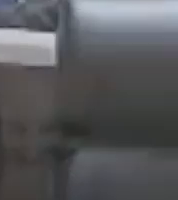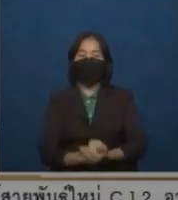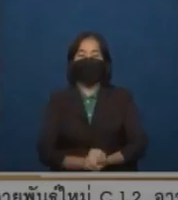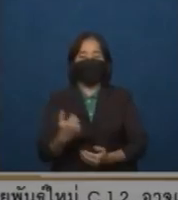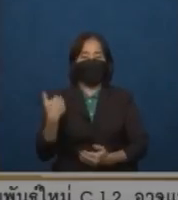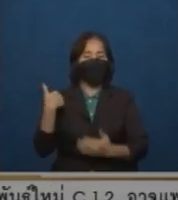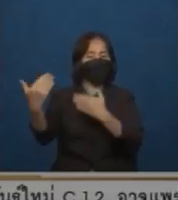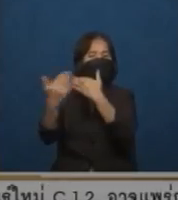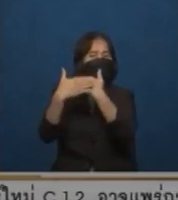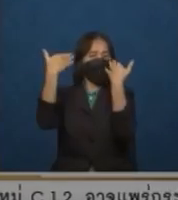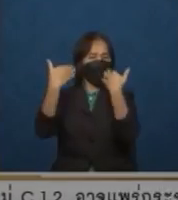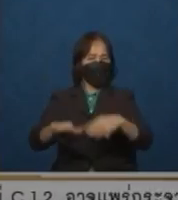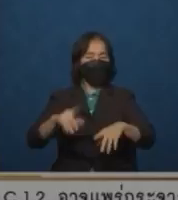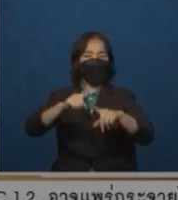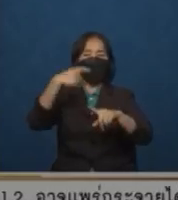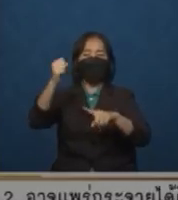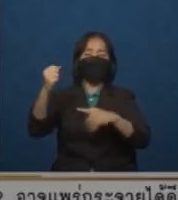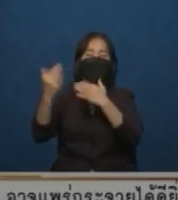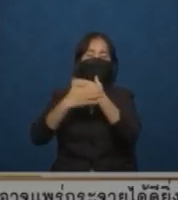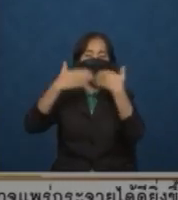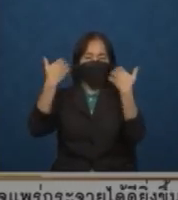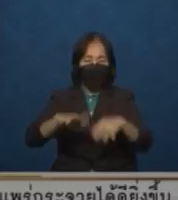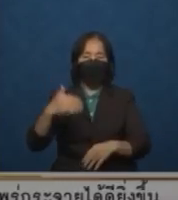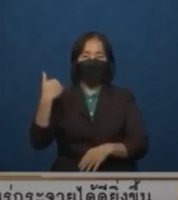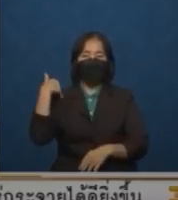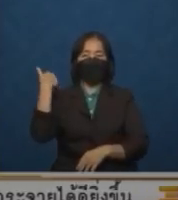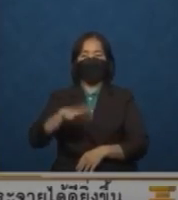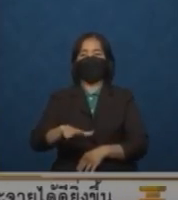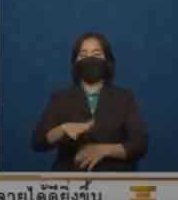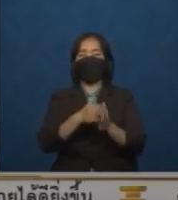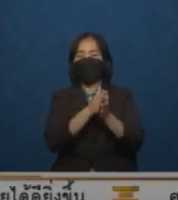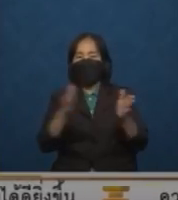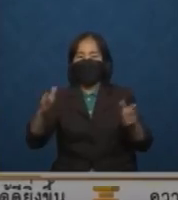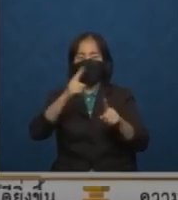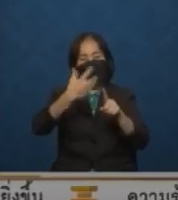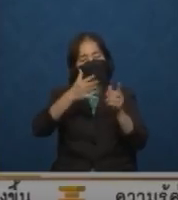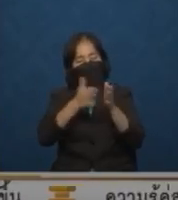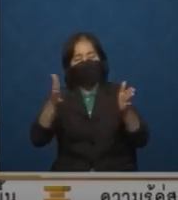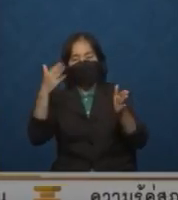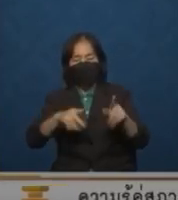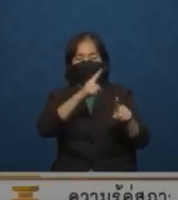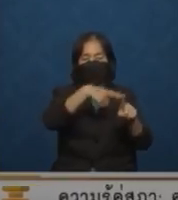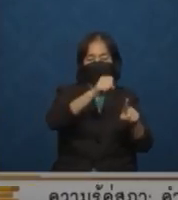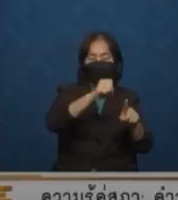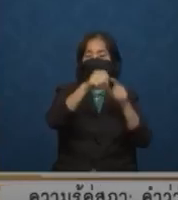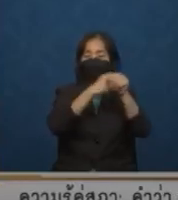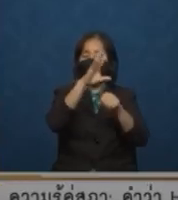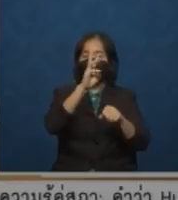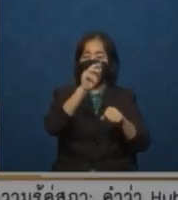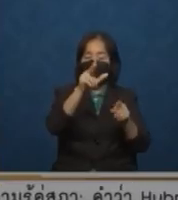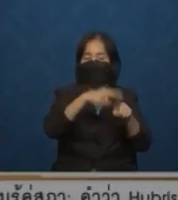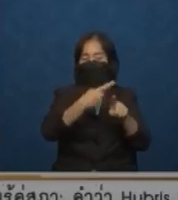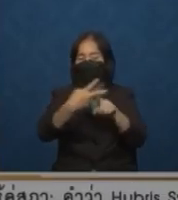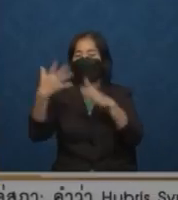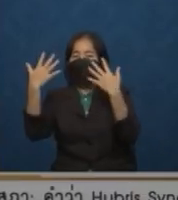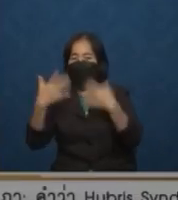าก FAO ก่อนการระบาดก็มีมาถึงก่อนหน้านั้นถึง 5-6 เดือนเกินกว่าจะแก้ตัวใดๆได้จ